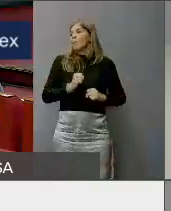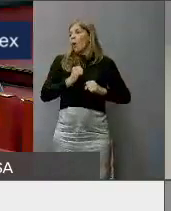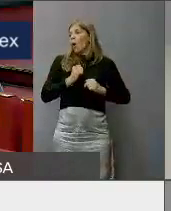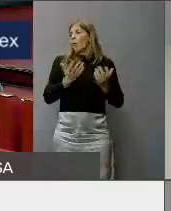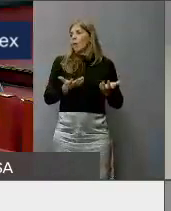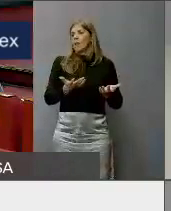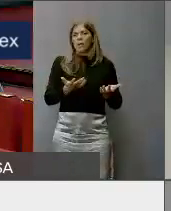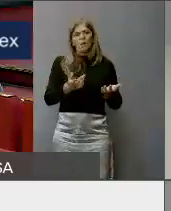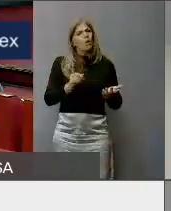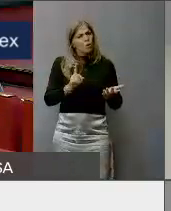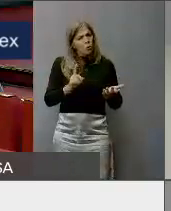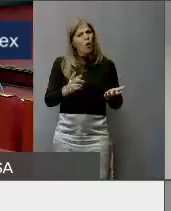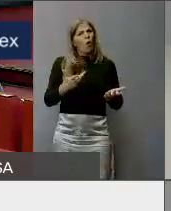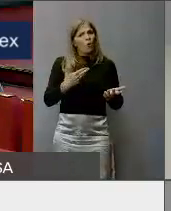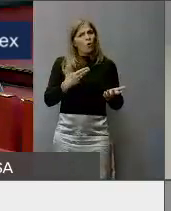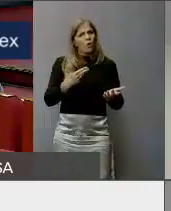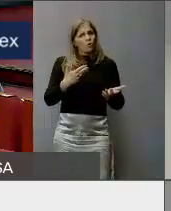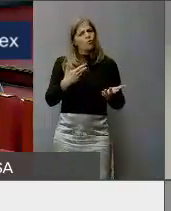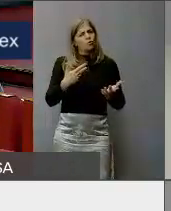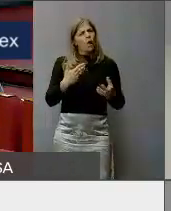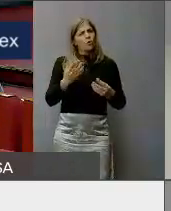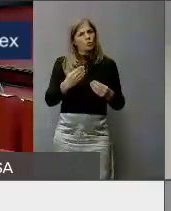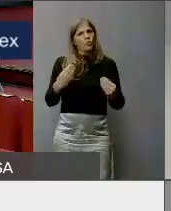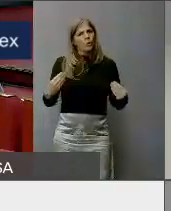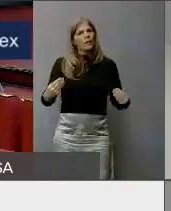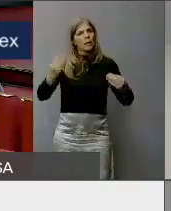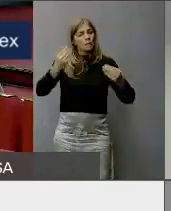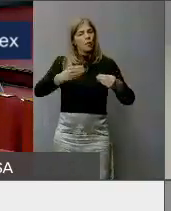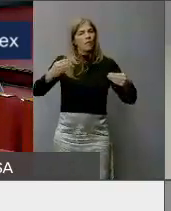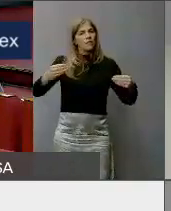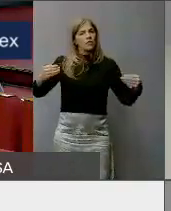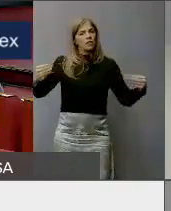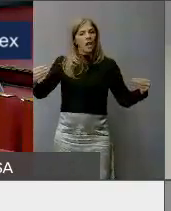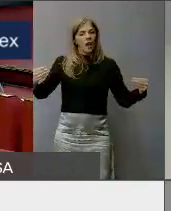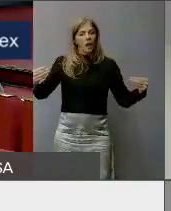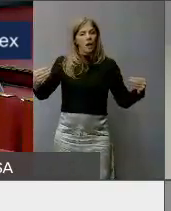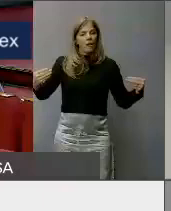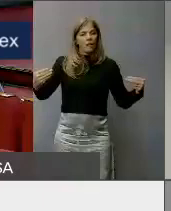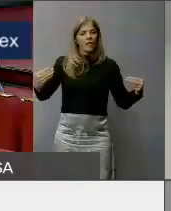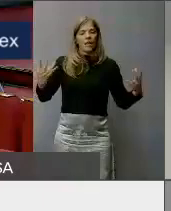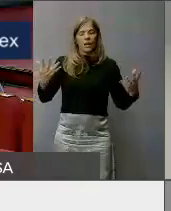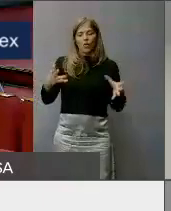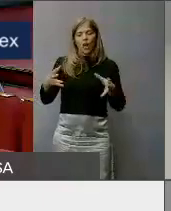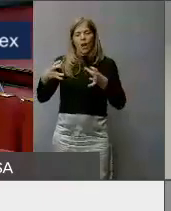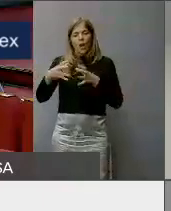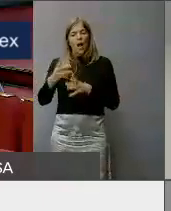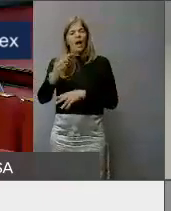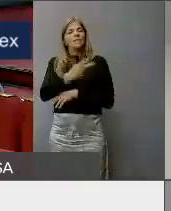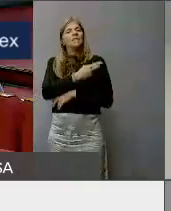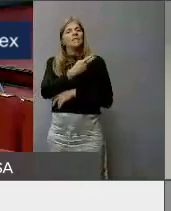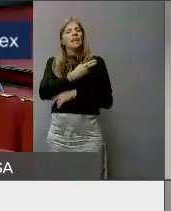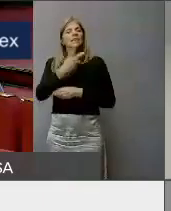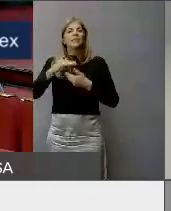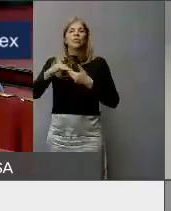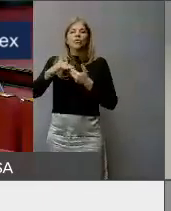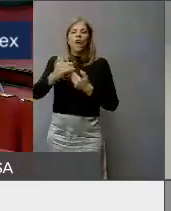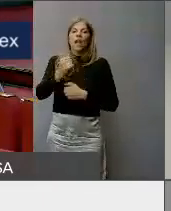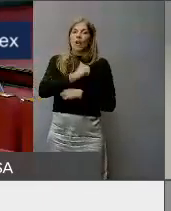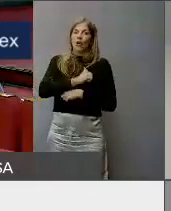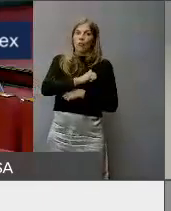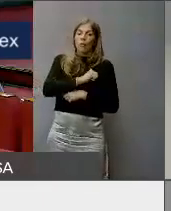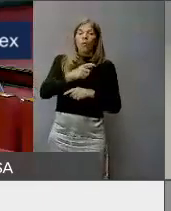esistono degli strumenti professionali e un'analisi che gli assistenti sociali del comune e gli operatori